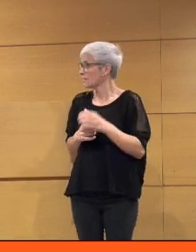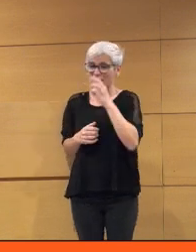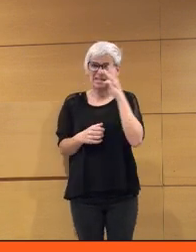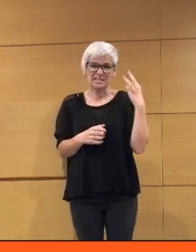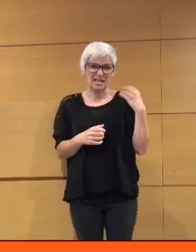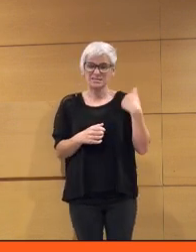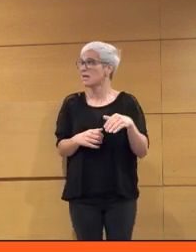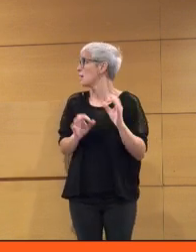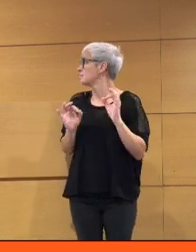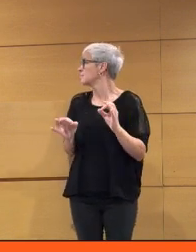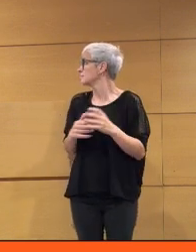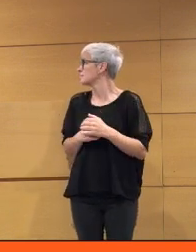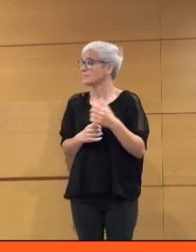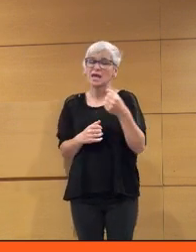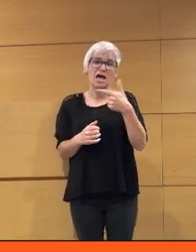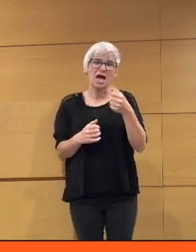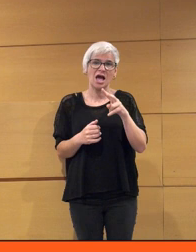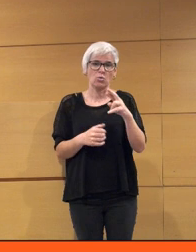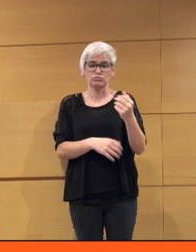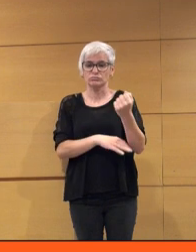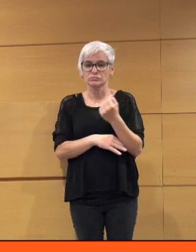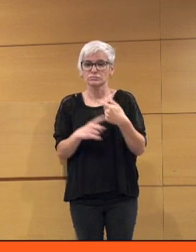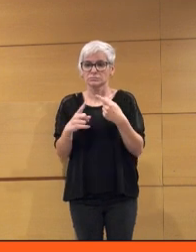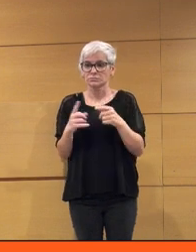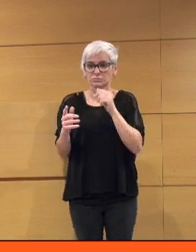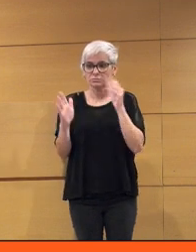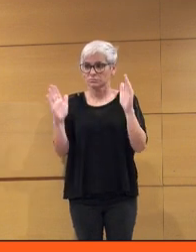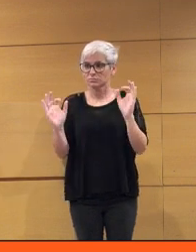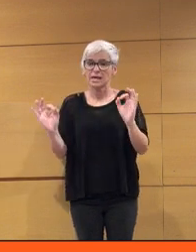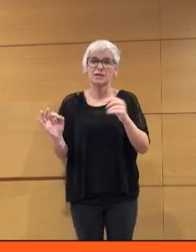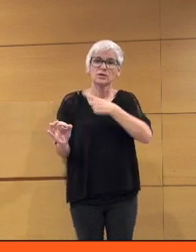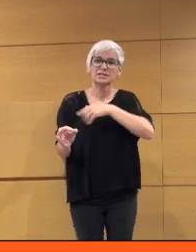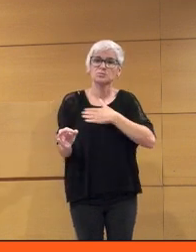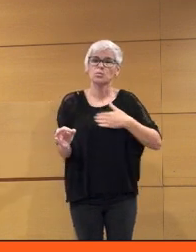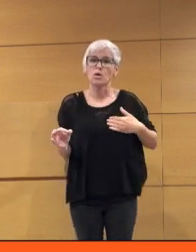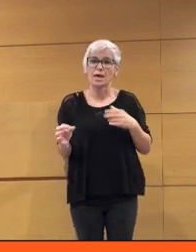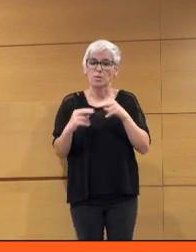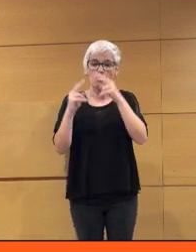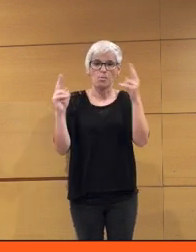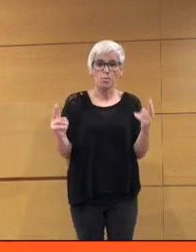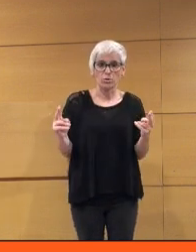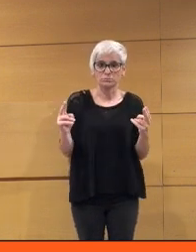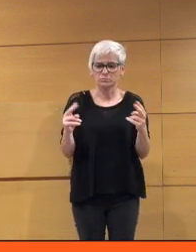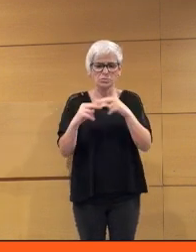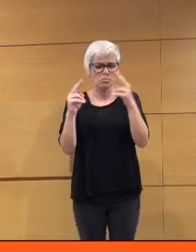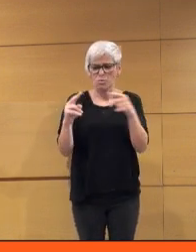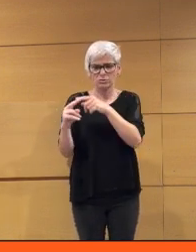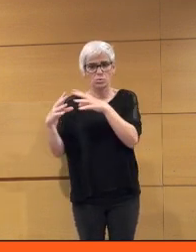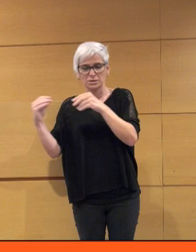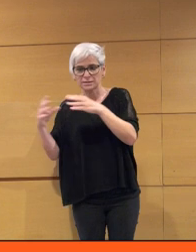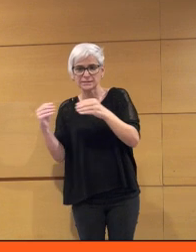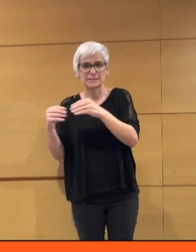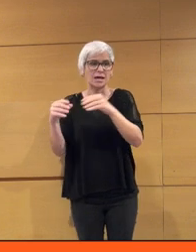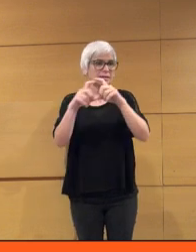Ara encara no som a la meitat, ben bé, hem fet un any, i volem ser un pont entre la universitat, l'empresa, la societat,